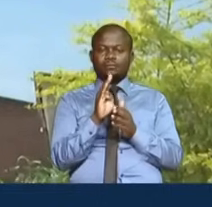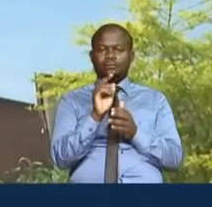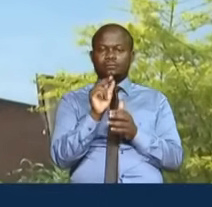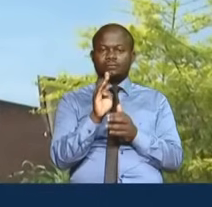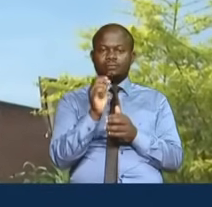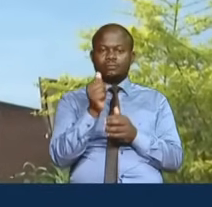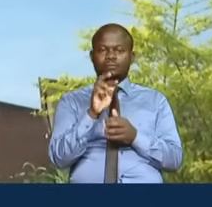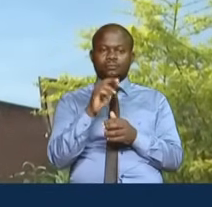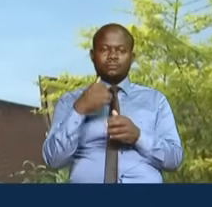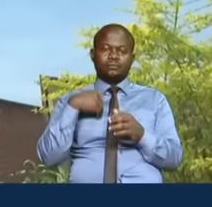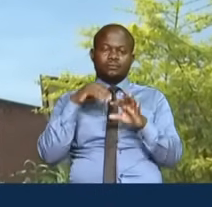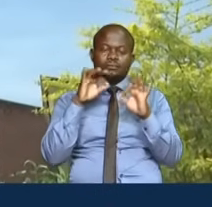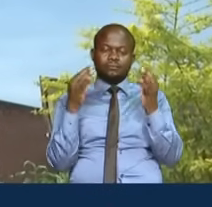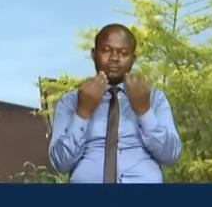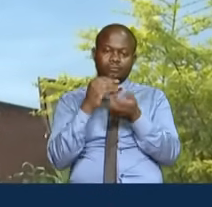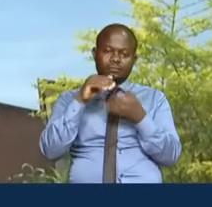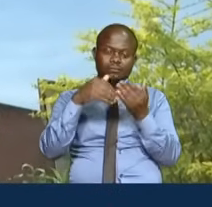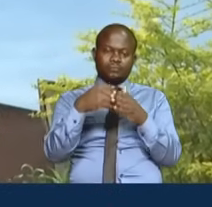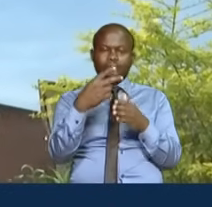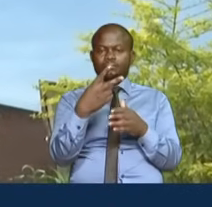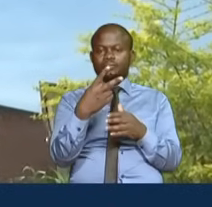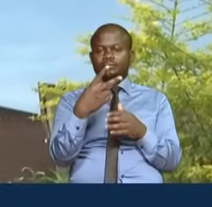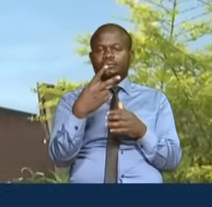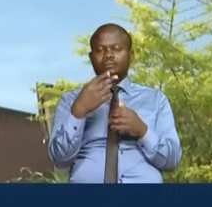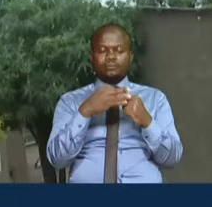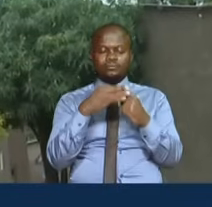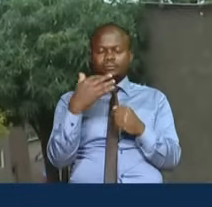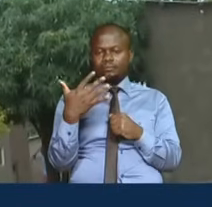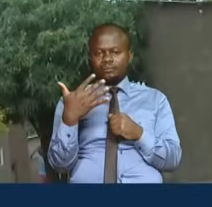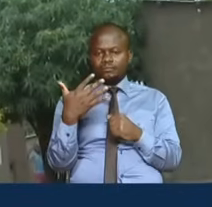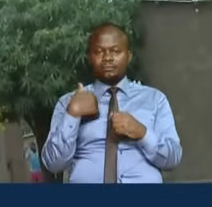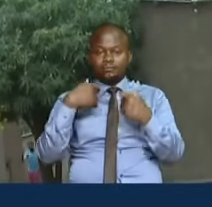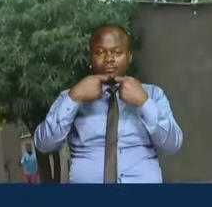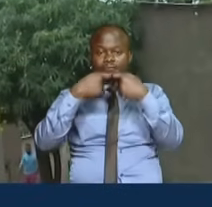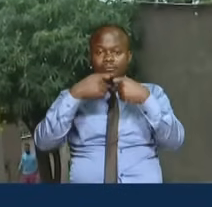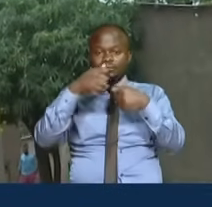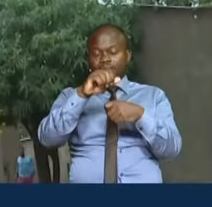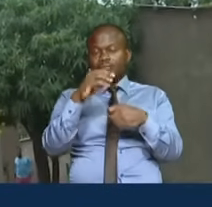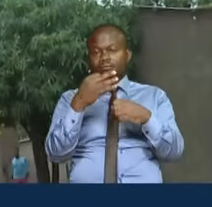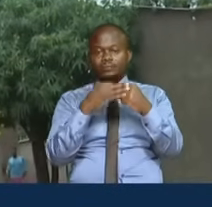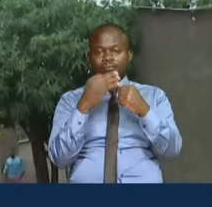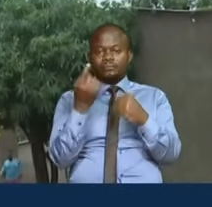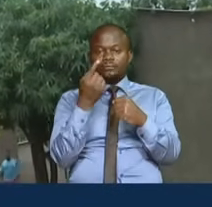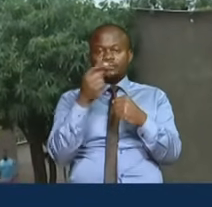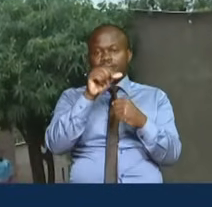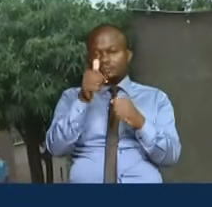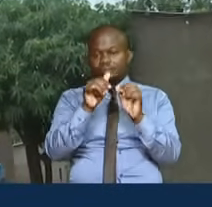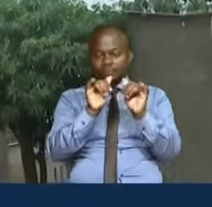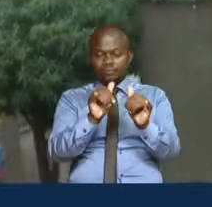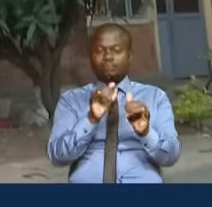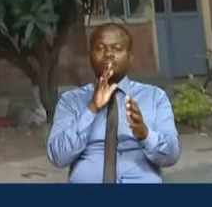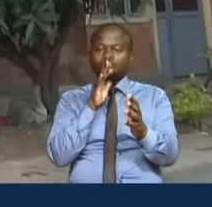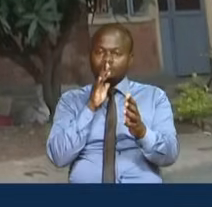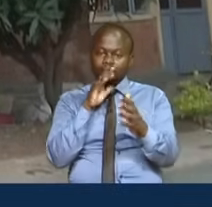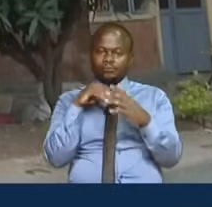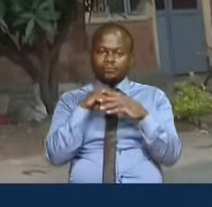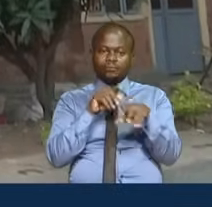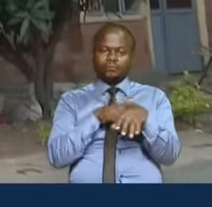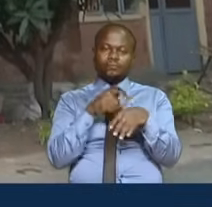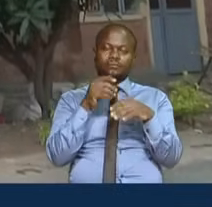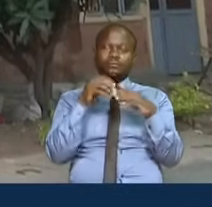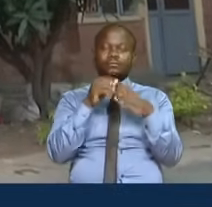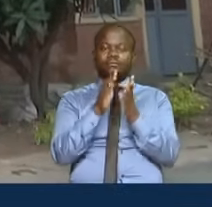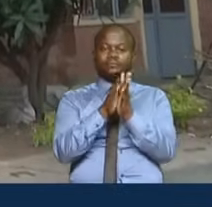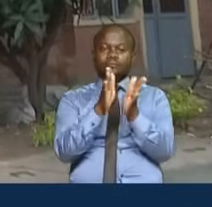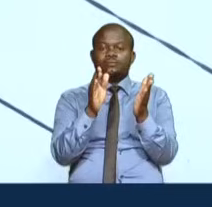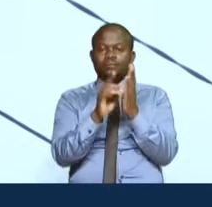ufite ingo zose hamwe 285 izare zifite umuriro n'izira 38 zonyine izisigaye ziracyategereje. Ni mu gihe muri rusange mu